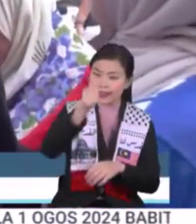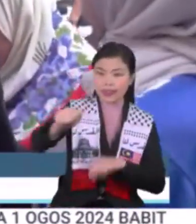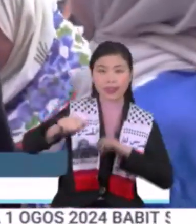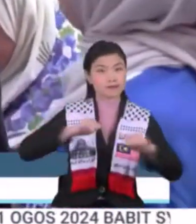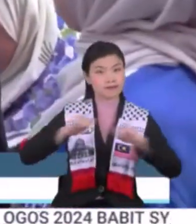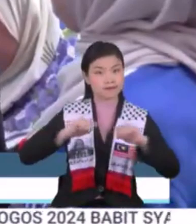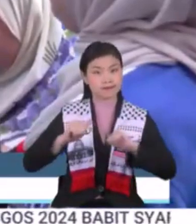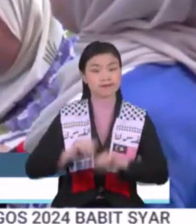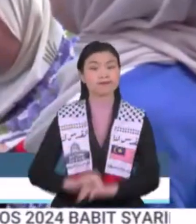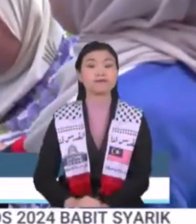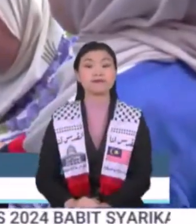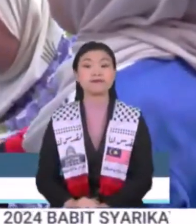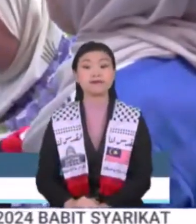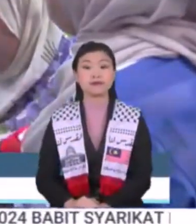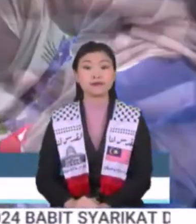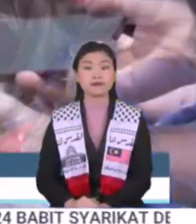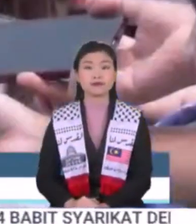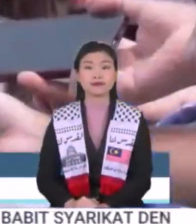bentuk tindakan.